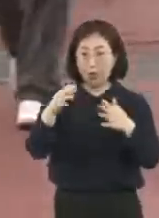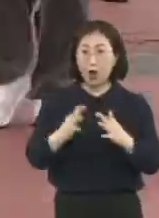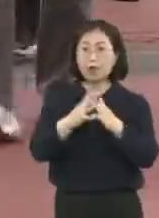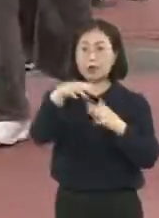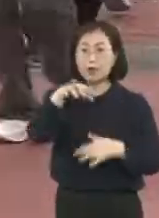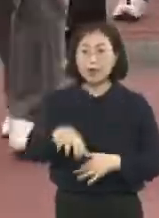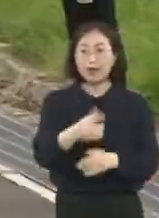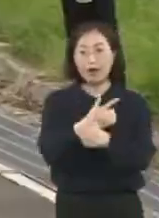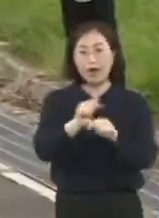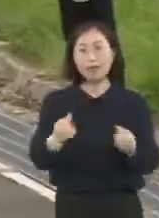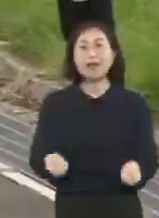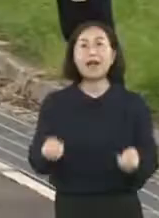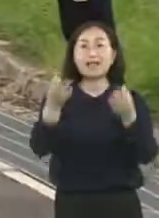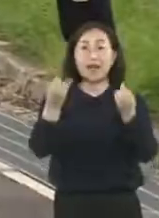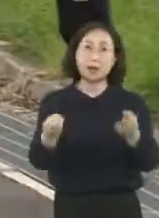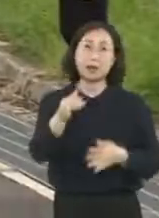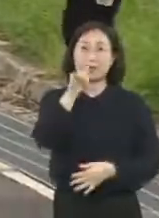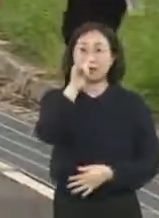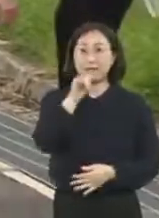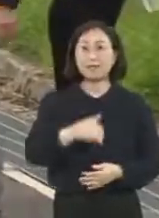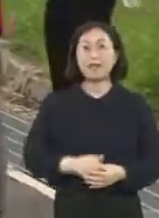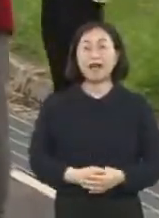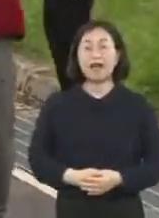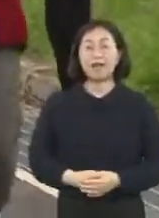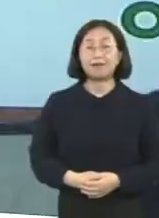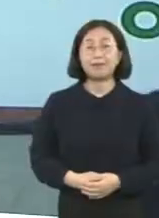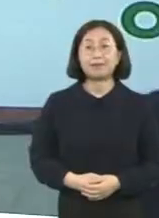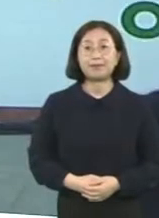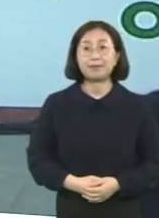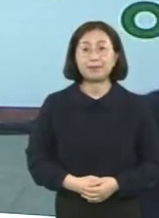축하 행사도 함께 열렸습니다.